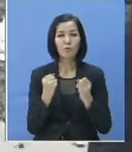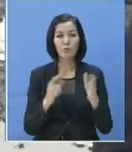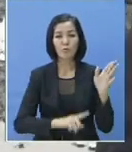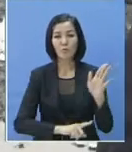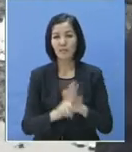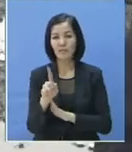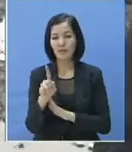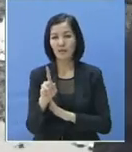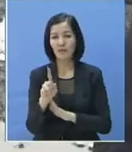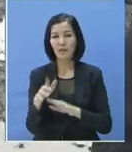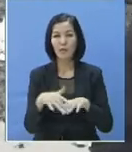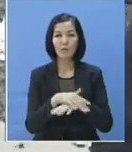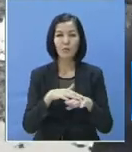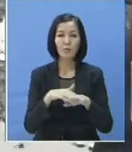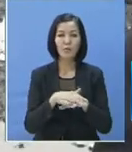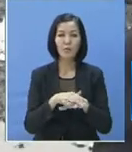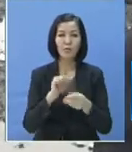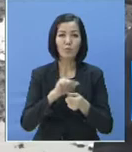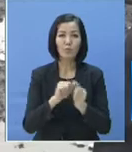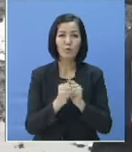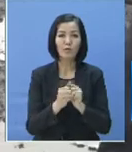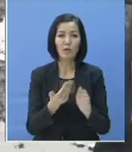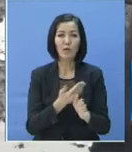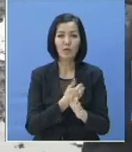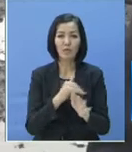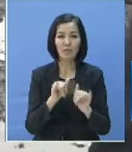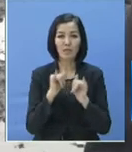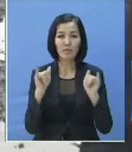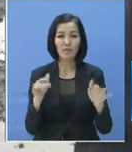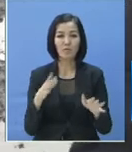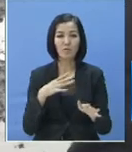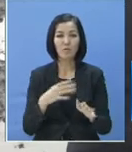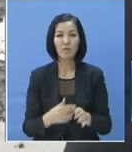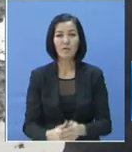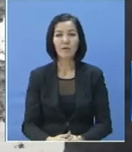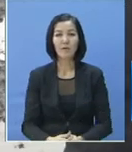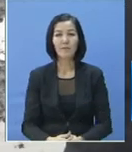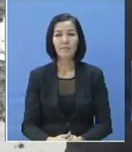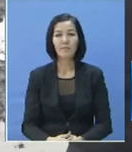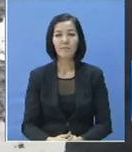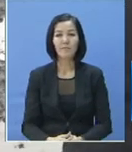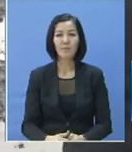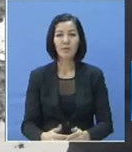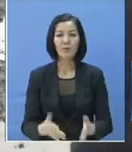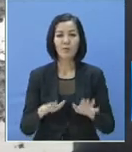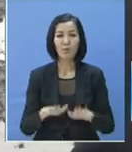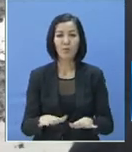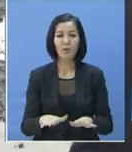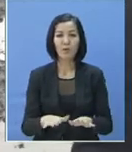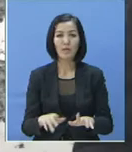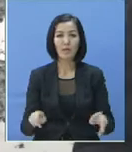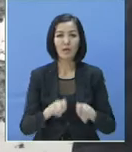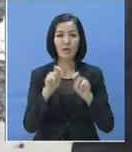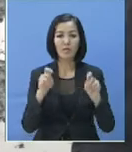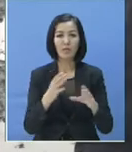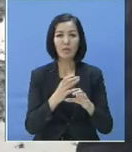салқындай түскендіктен тұрғындардың көмірге деген қажеттілігі арта түскендей. Мына осы тұйыққа келіп, ашылған артымдағы 7